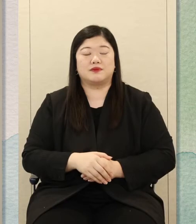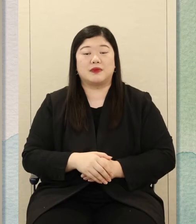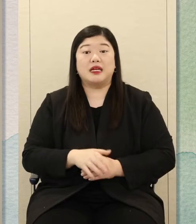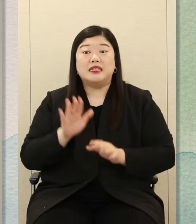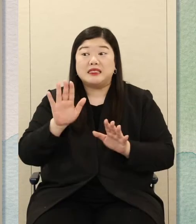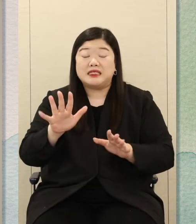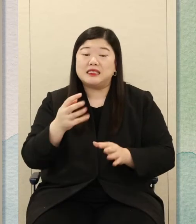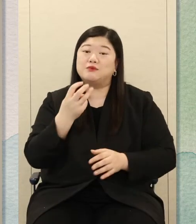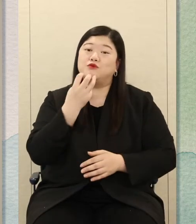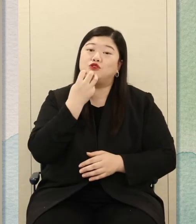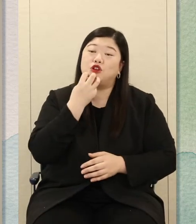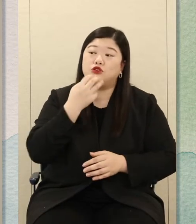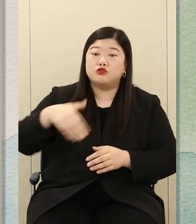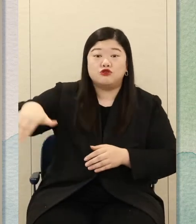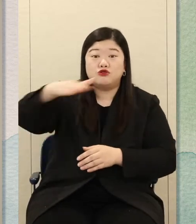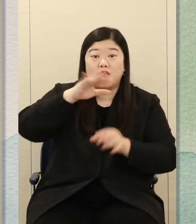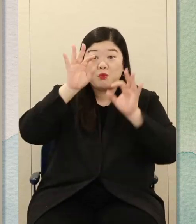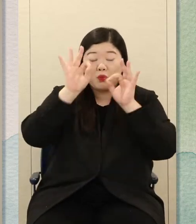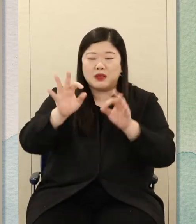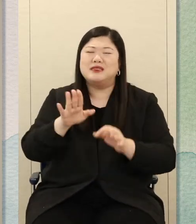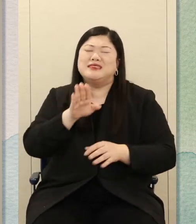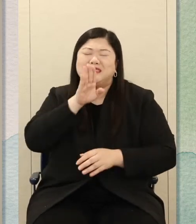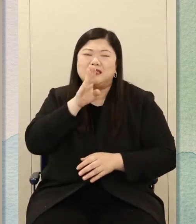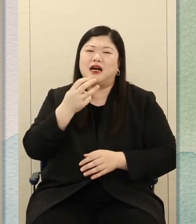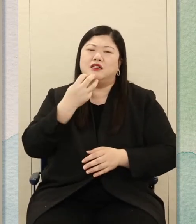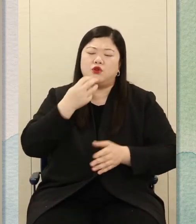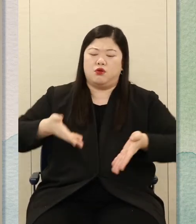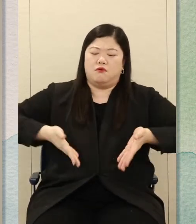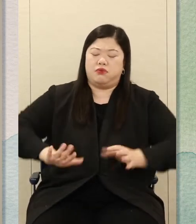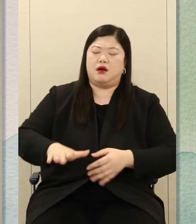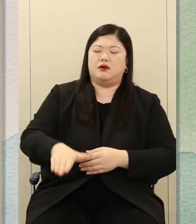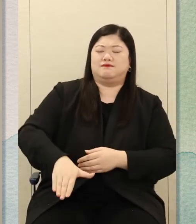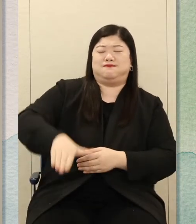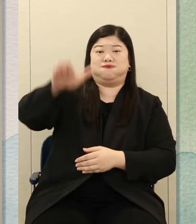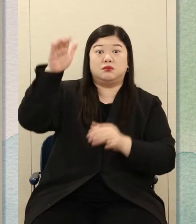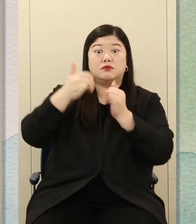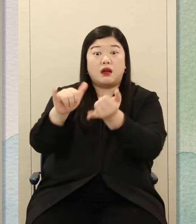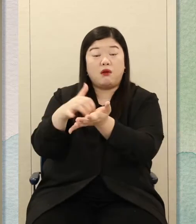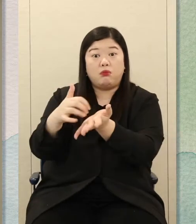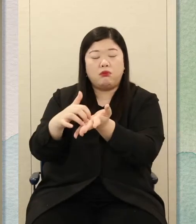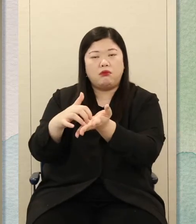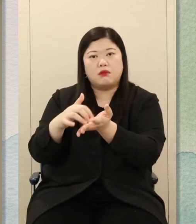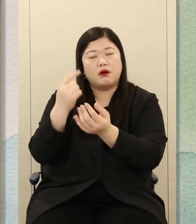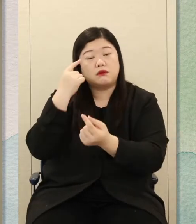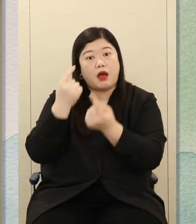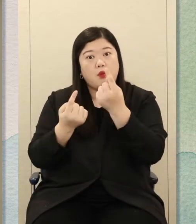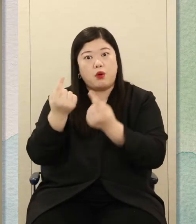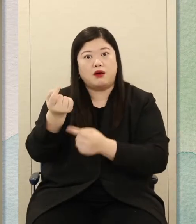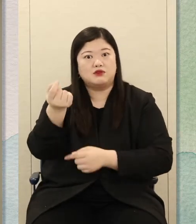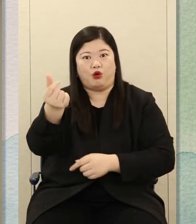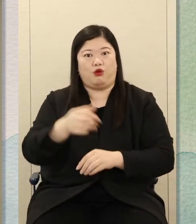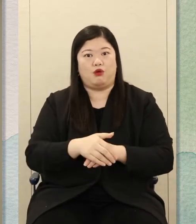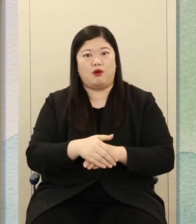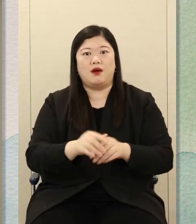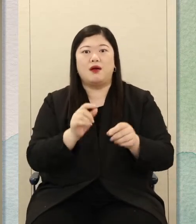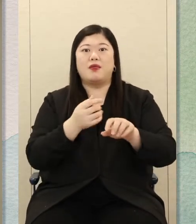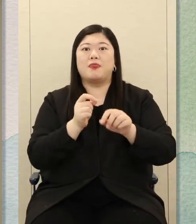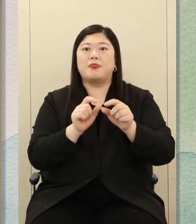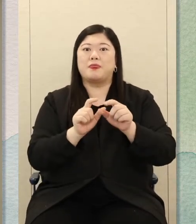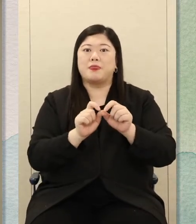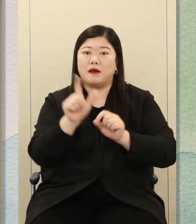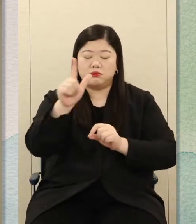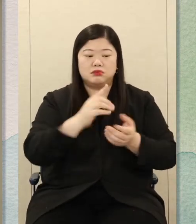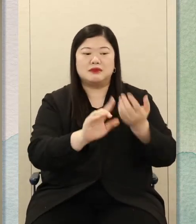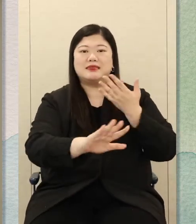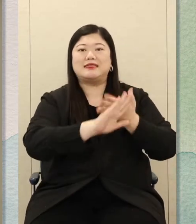저희가. 이 동네 어느 동네에 가나 서울은 토박이의 수는 아주 적고요. 전부 어디선가 여기 와서